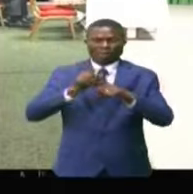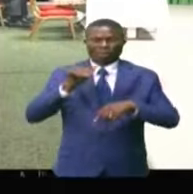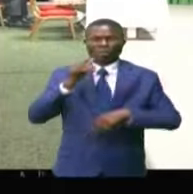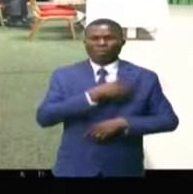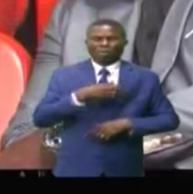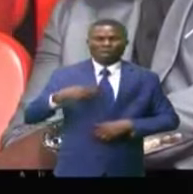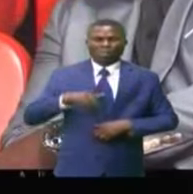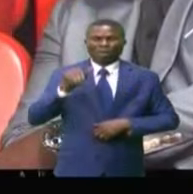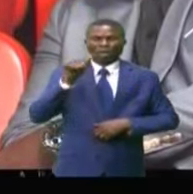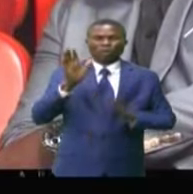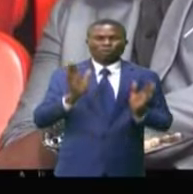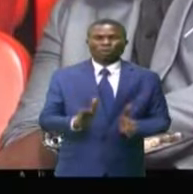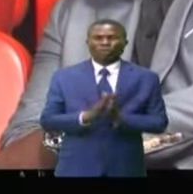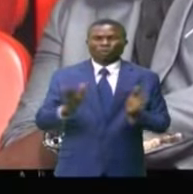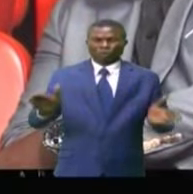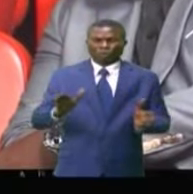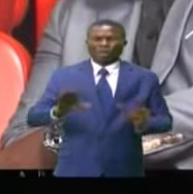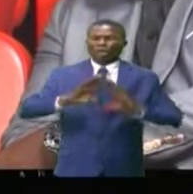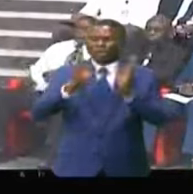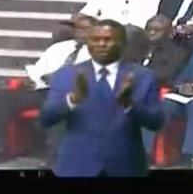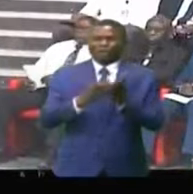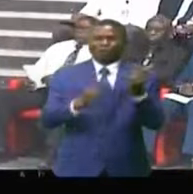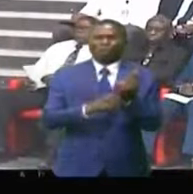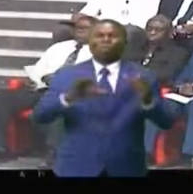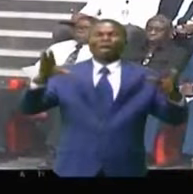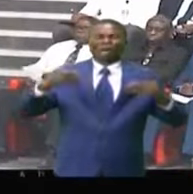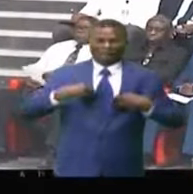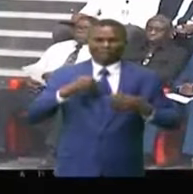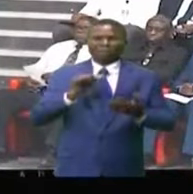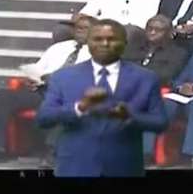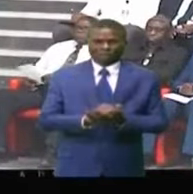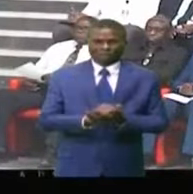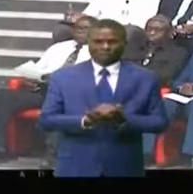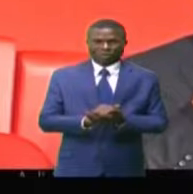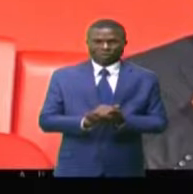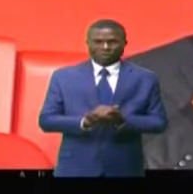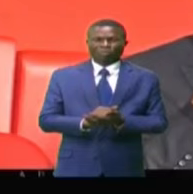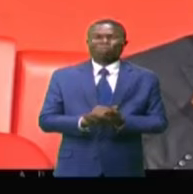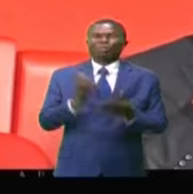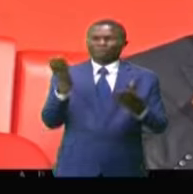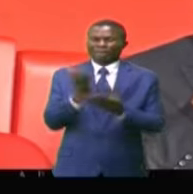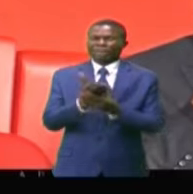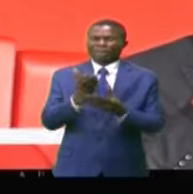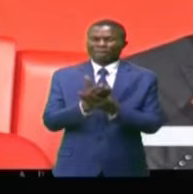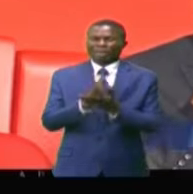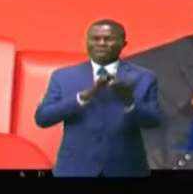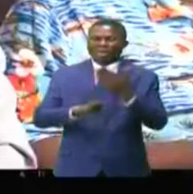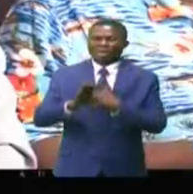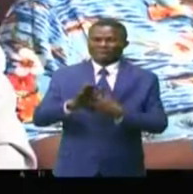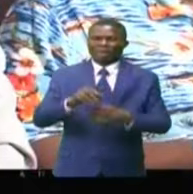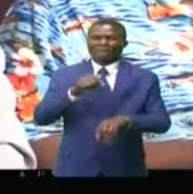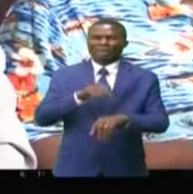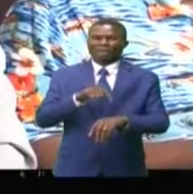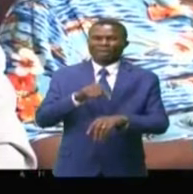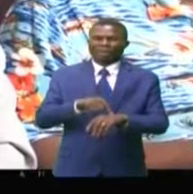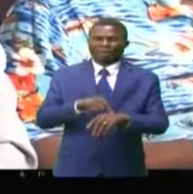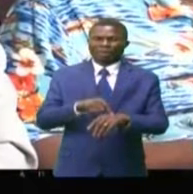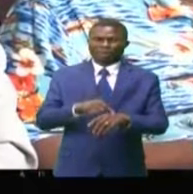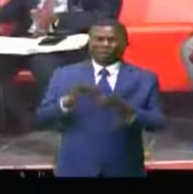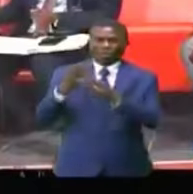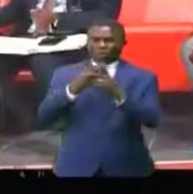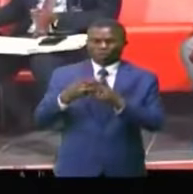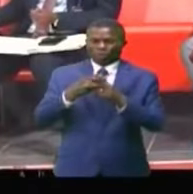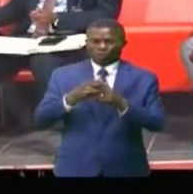général, visiblement bien compris par ses interlocuteurs. Une approche qui s'inscrit dans la durée et une vigilance